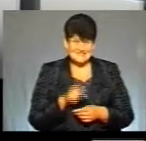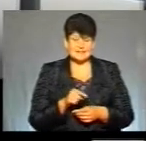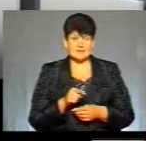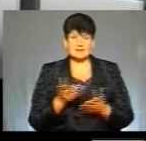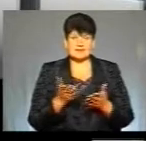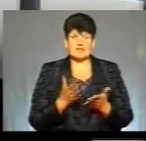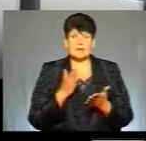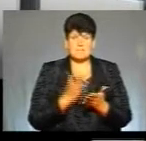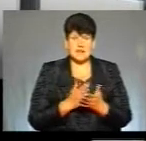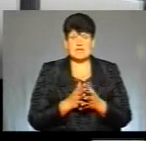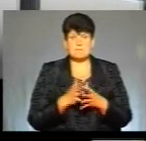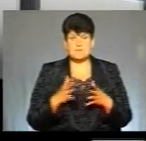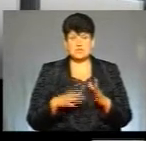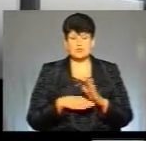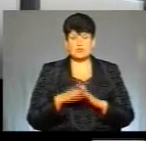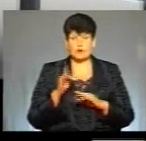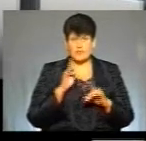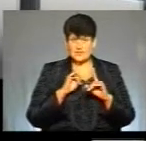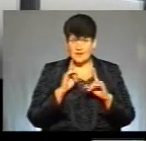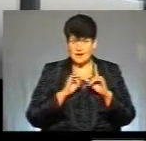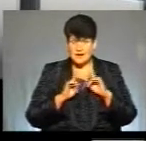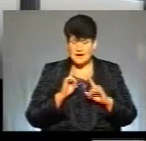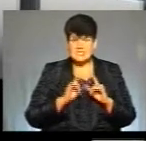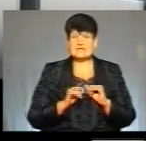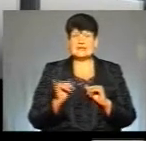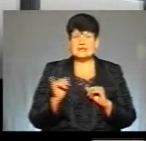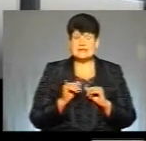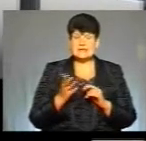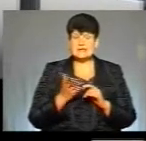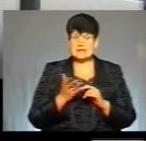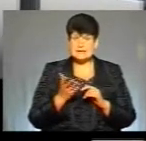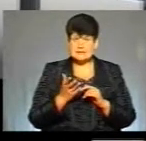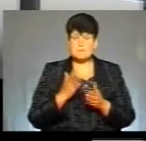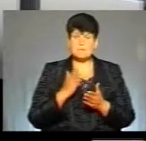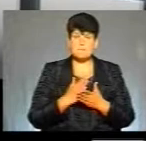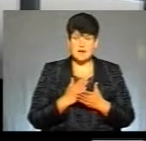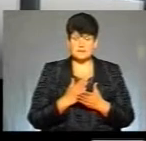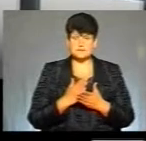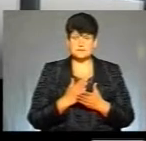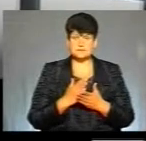які мали більшість у Верховній Раді, які, відповідно, мали, власне,